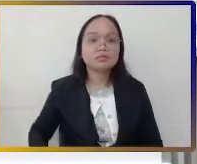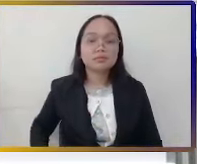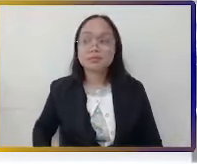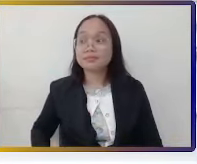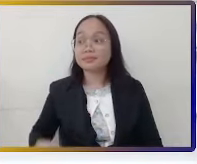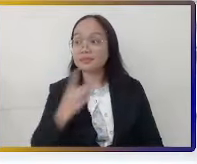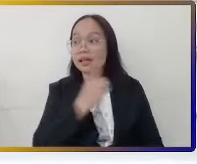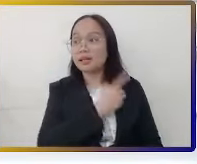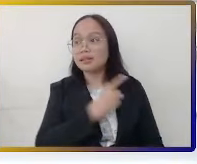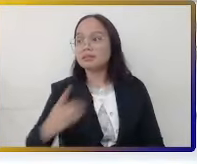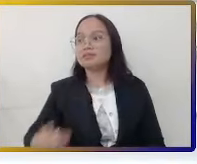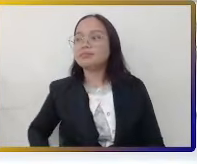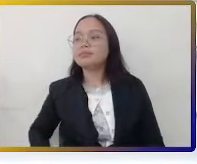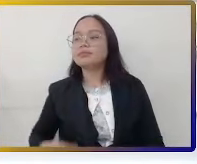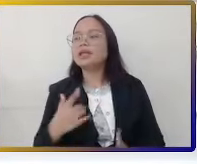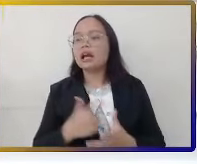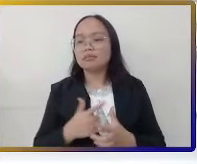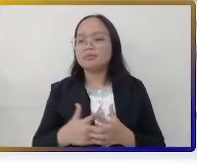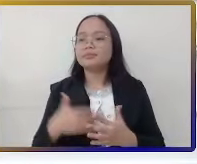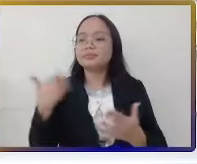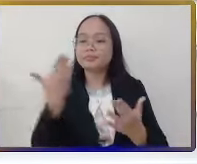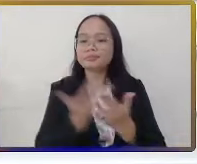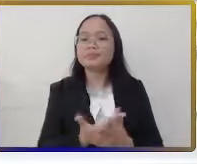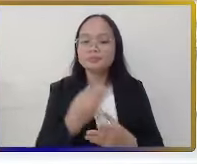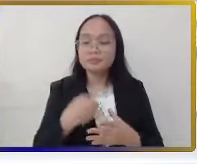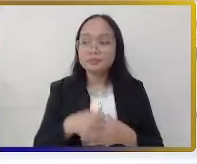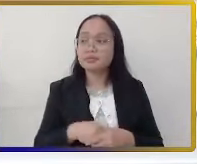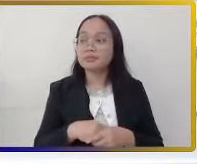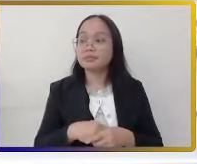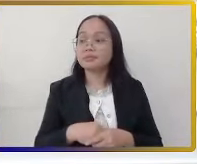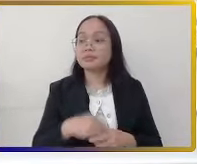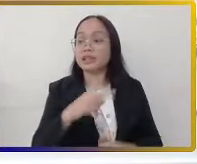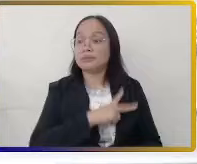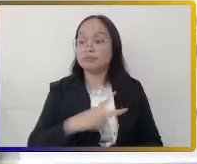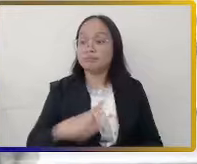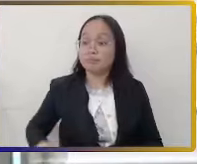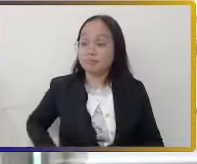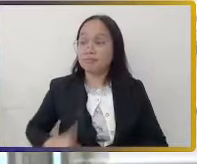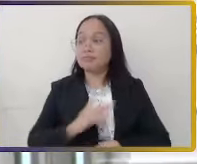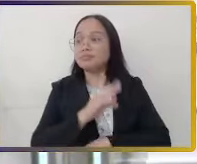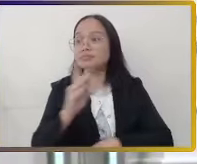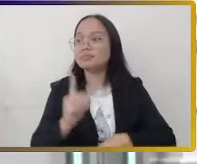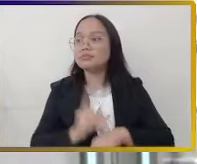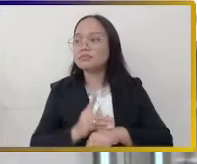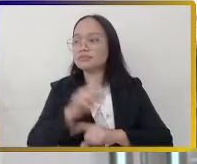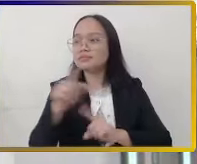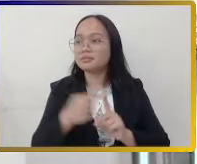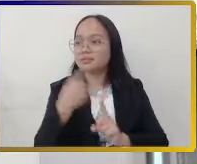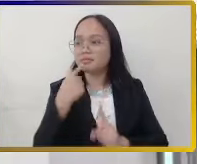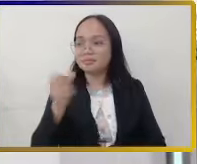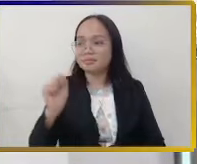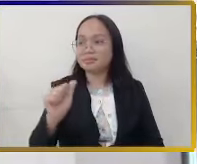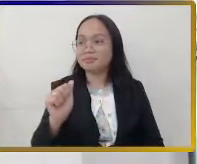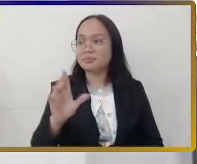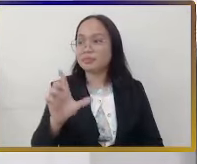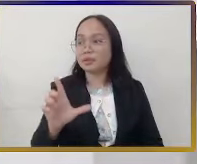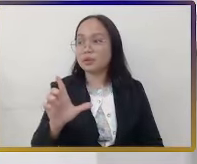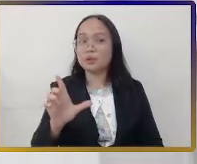ay napunta na sa kaharian. Naalala niyo mga patid na napunta siya na ang anak ni Saul ay si